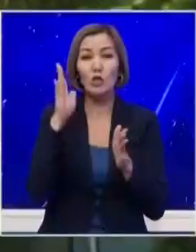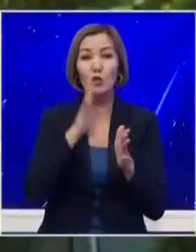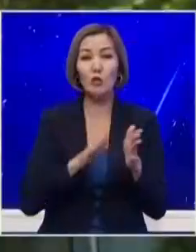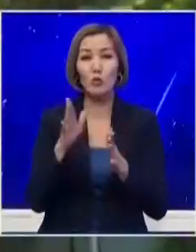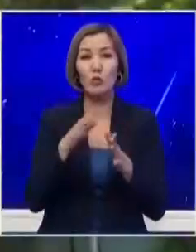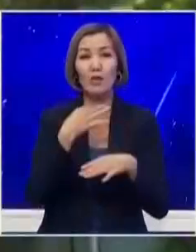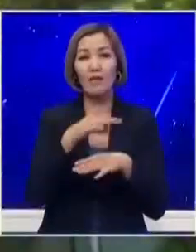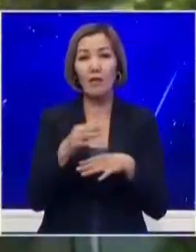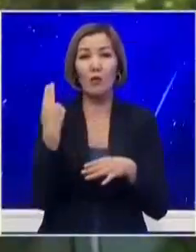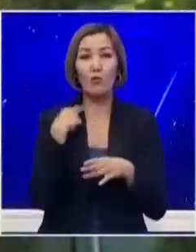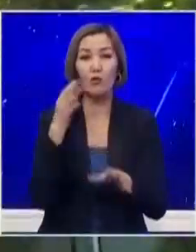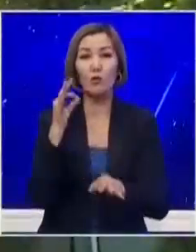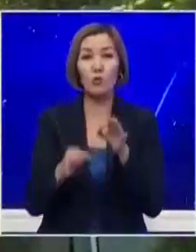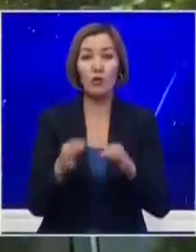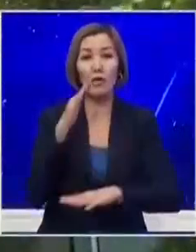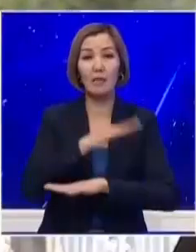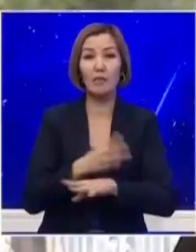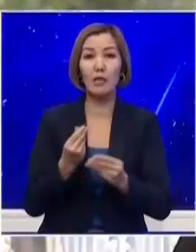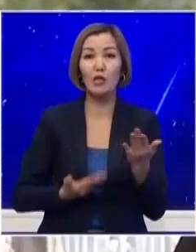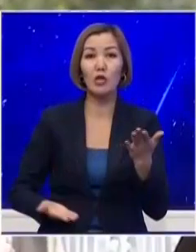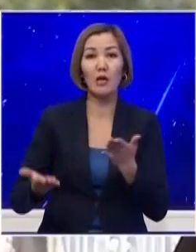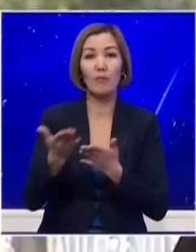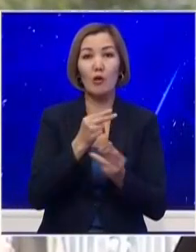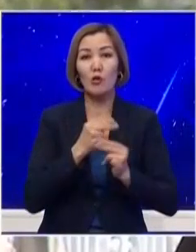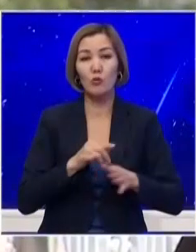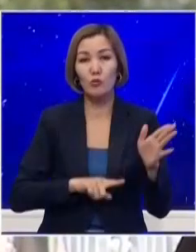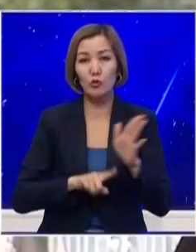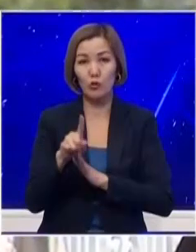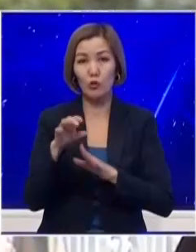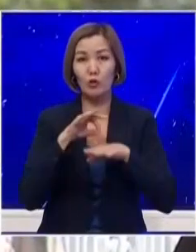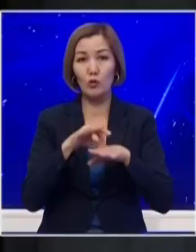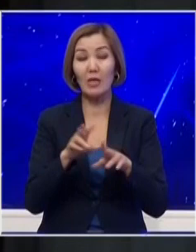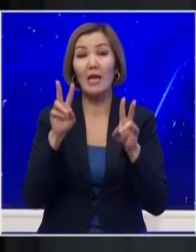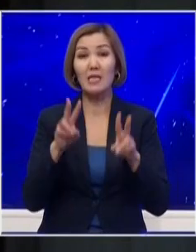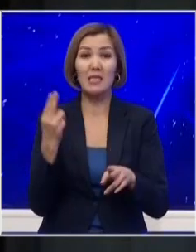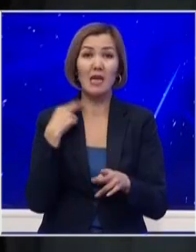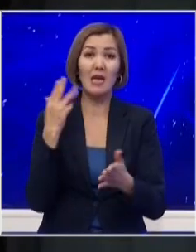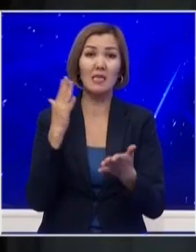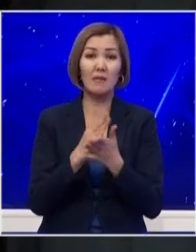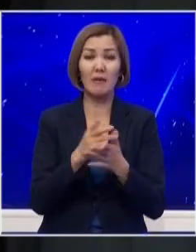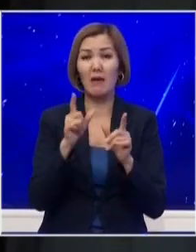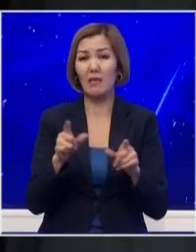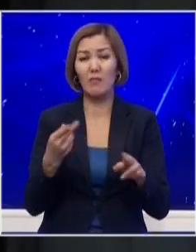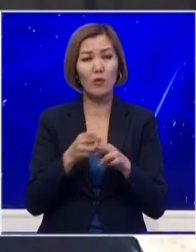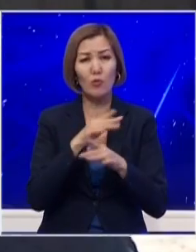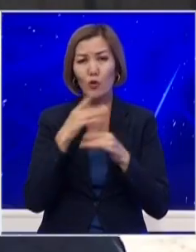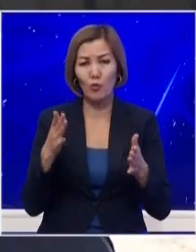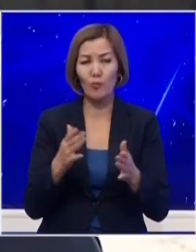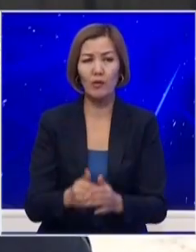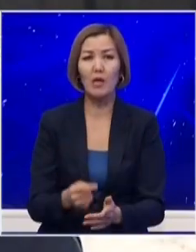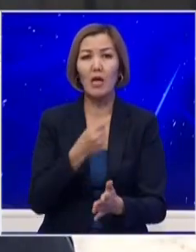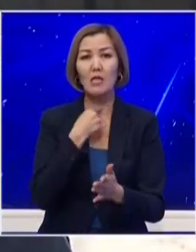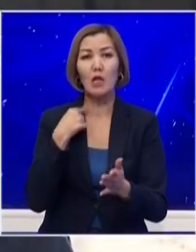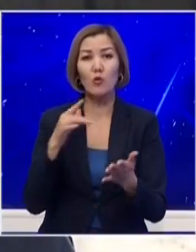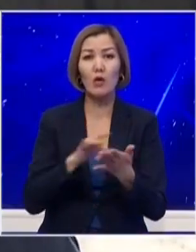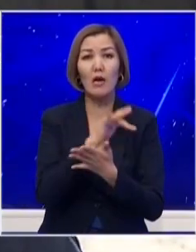филиалы берешекті сот тәртібімен өндіріп алу бойынша жұмыстар жүргізуде. Десе де қарызы бар тұтынушылар азаймай тұр. Талдықорған